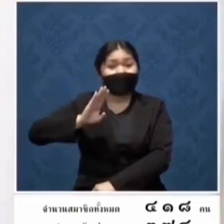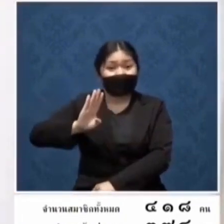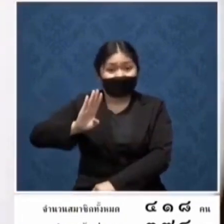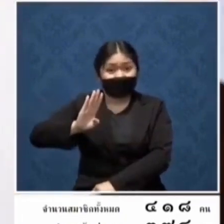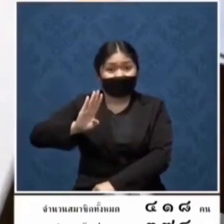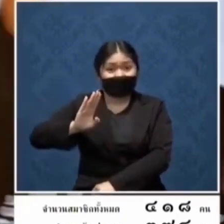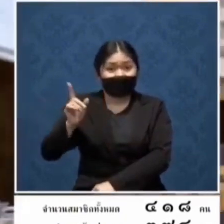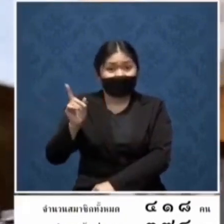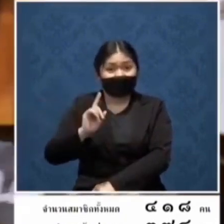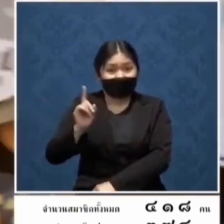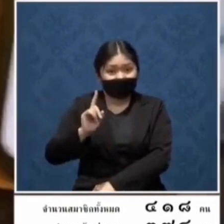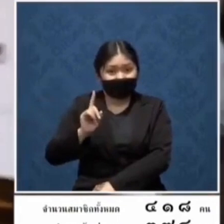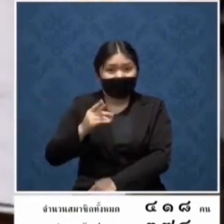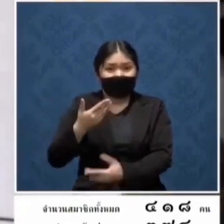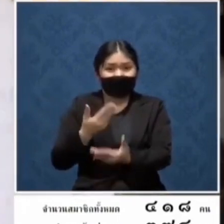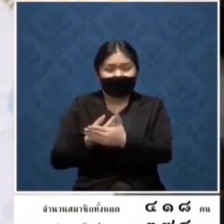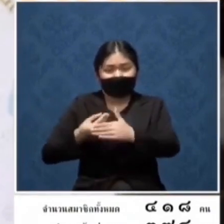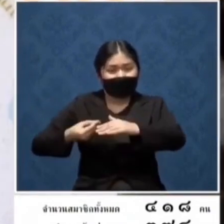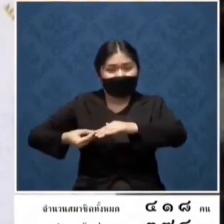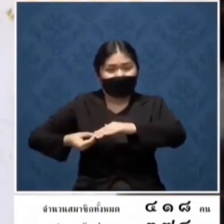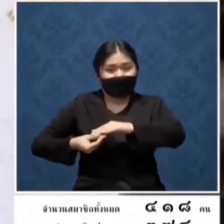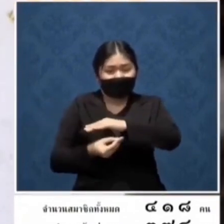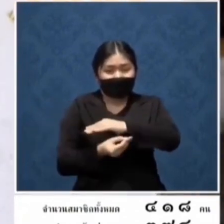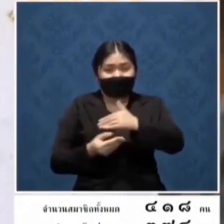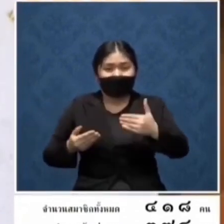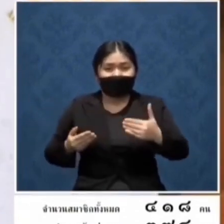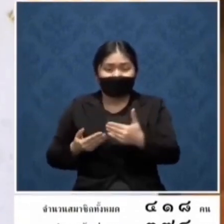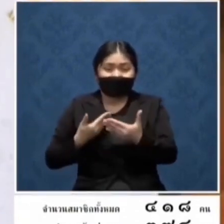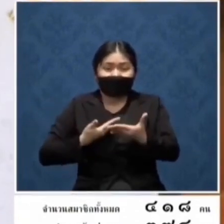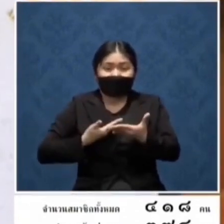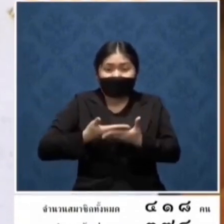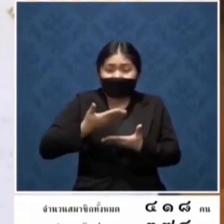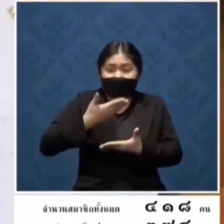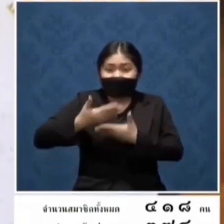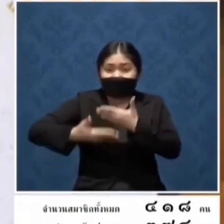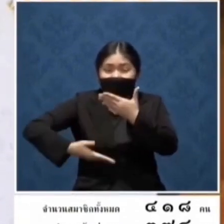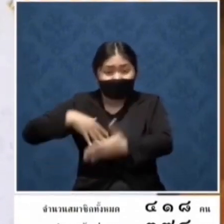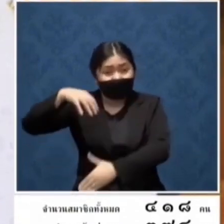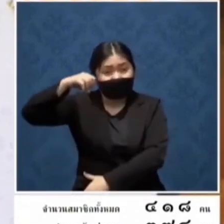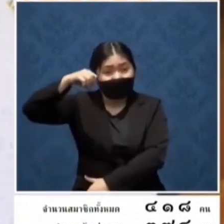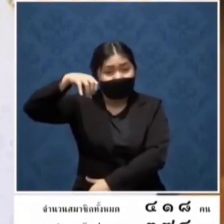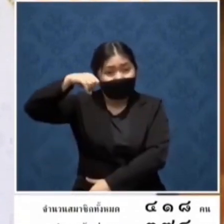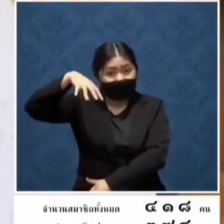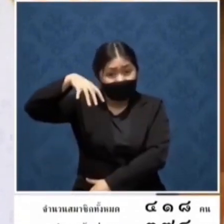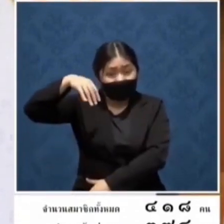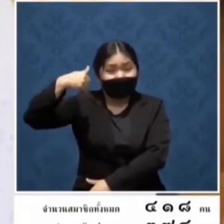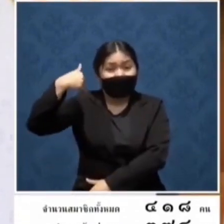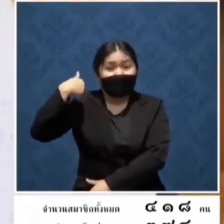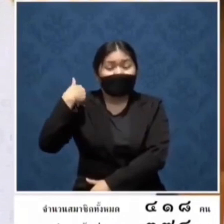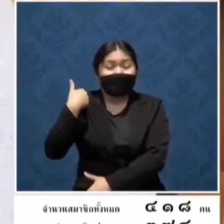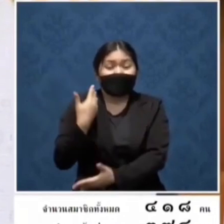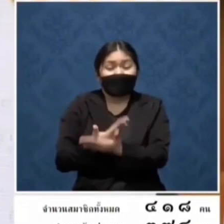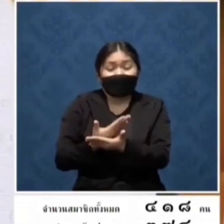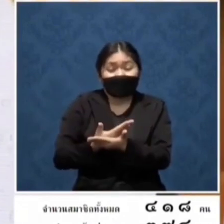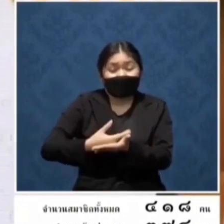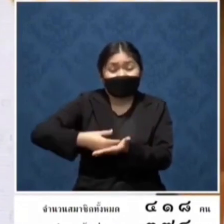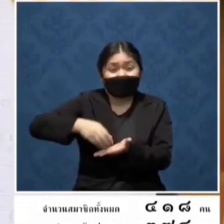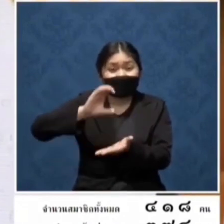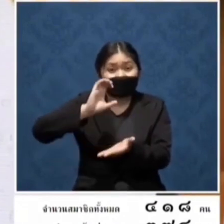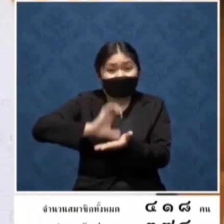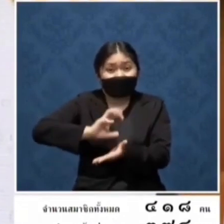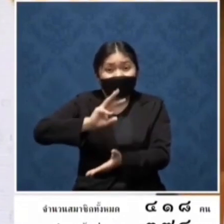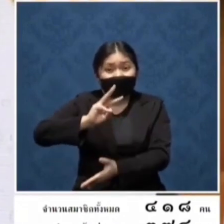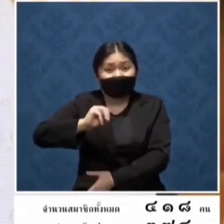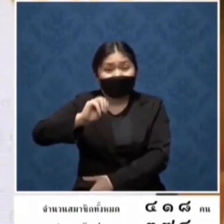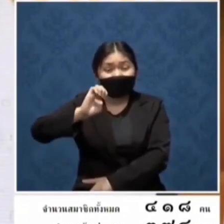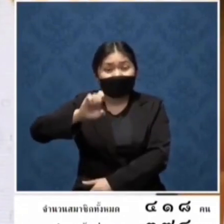คือบริษัทที่ฟอกเงินผ่านการซื้อขายไฟฟ้ามีทุนมินลัดถือหุ้นใหญ่นาง